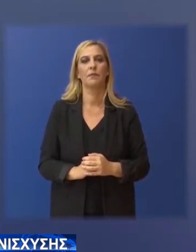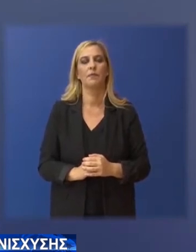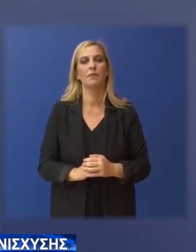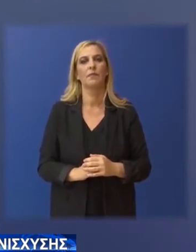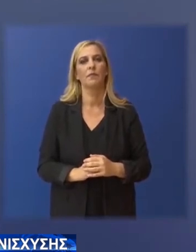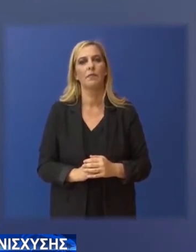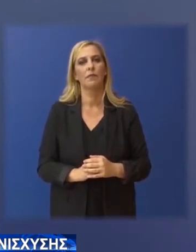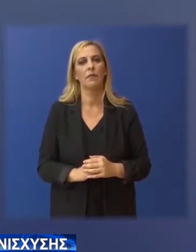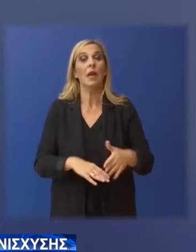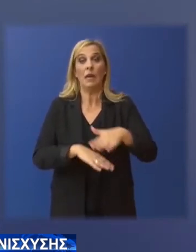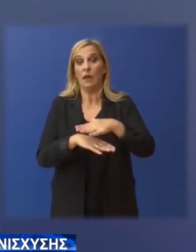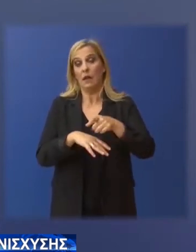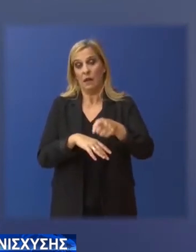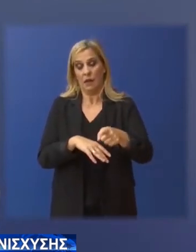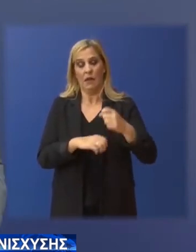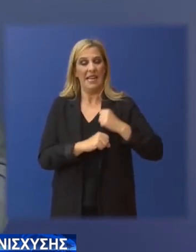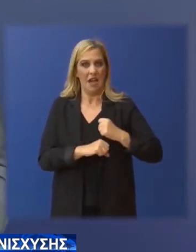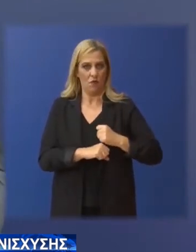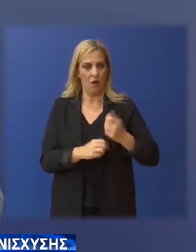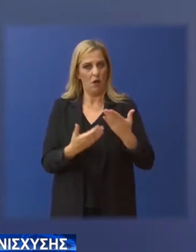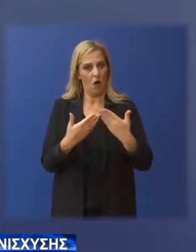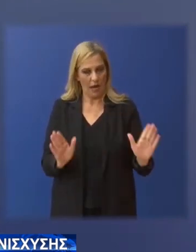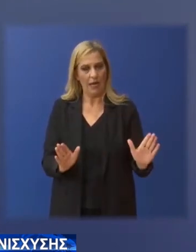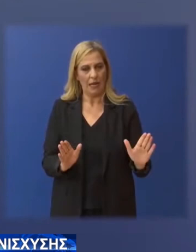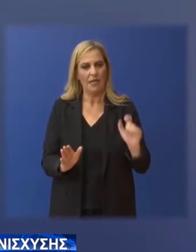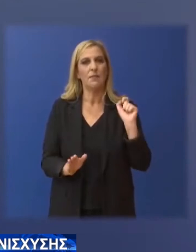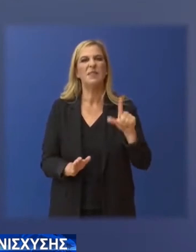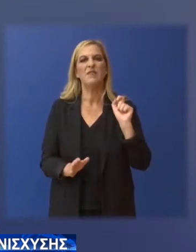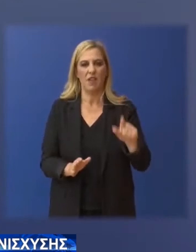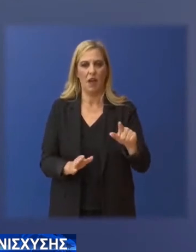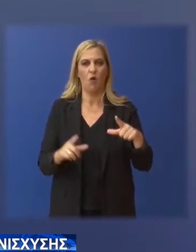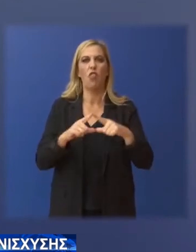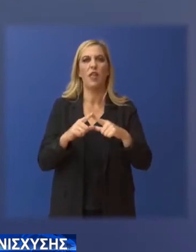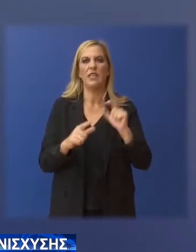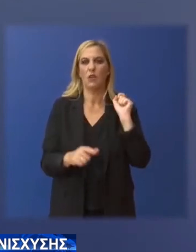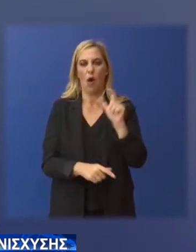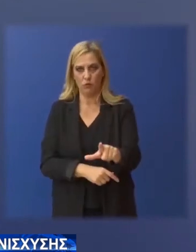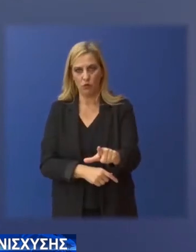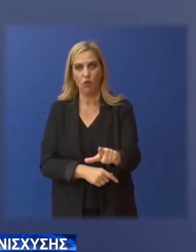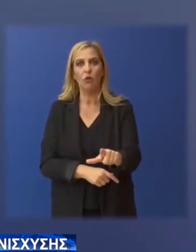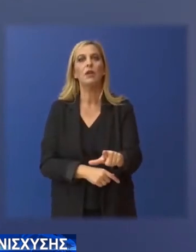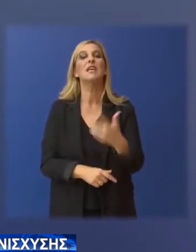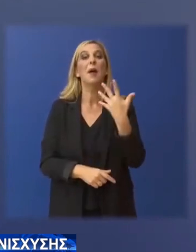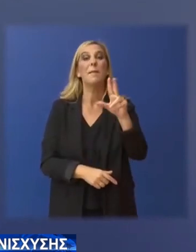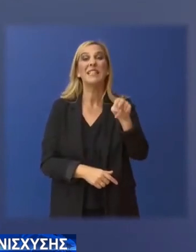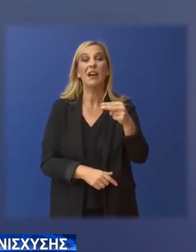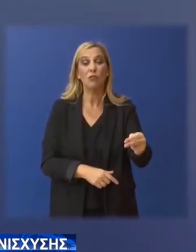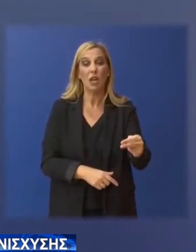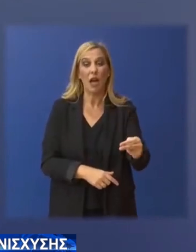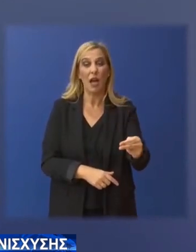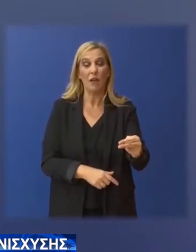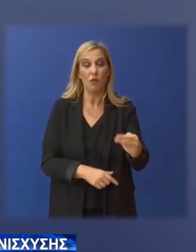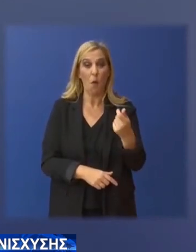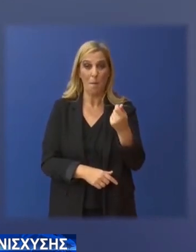και ενεργοποιείται, με συγχωρείτε, από τον Ιανουάριο το ψηφιακό δελτίο αποστολής και διπλασιάζεται το πρόστιμο για τις συναλλαγές άνω των 500 ευρώ